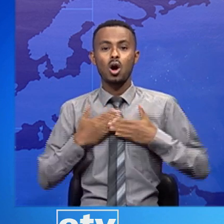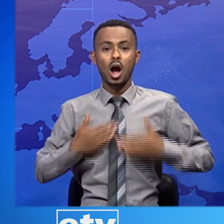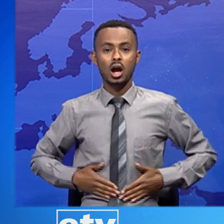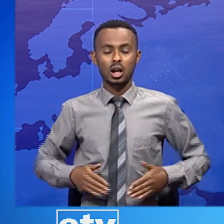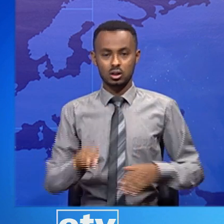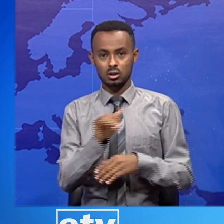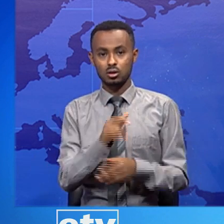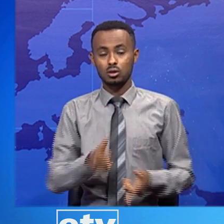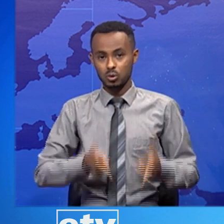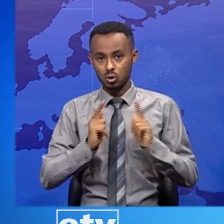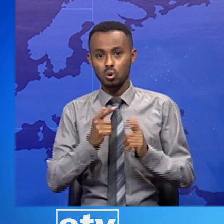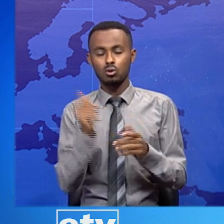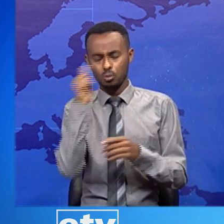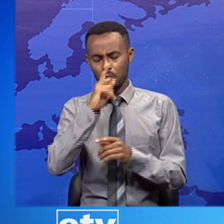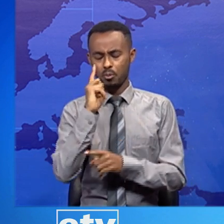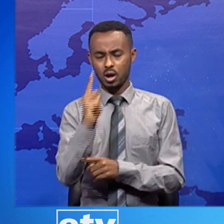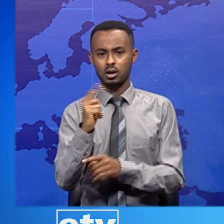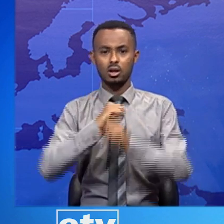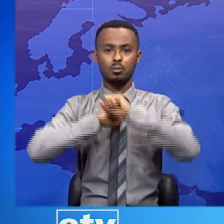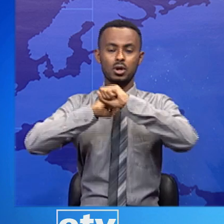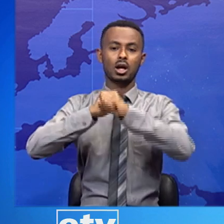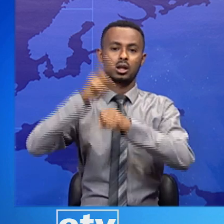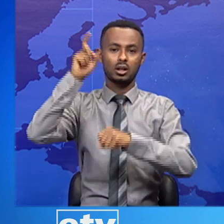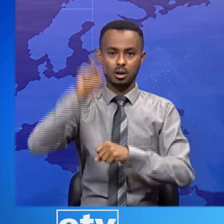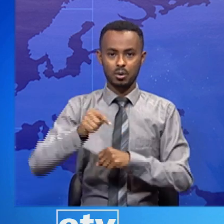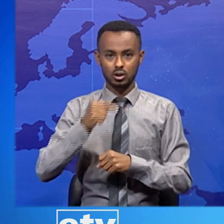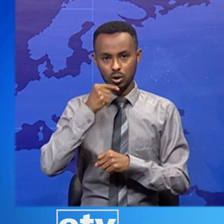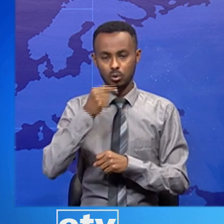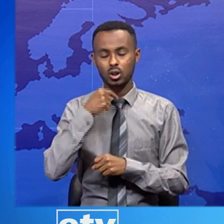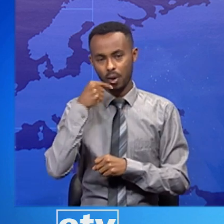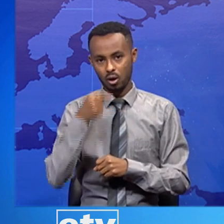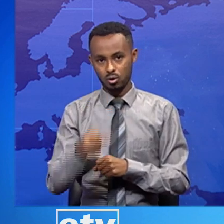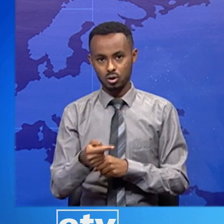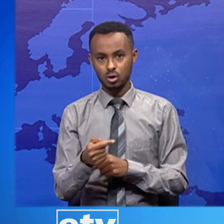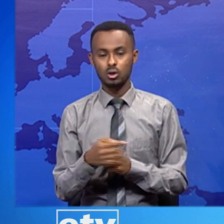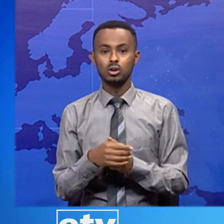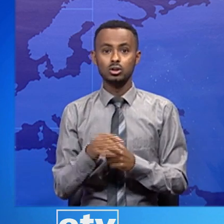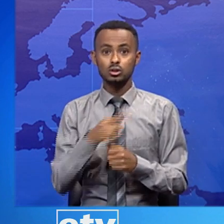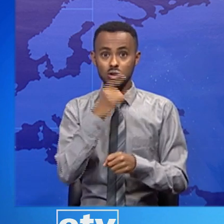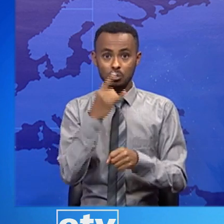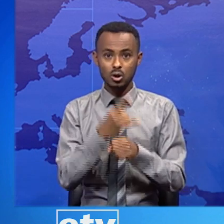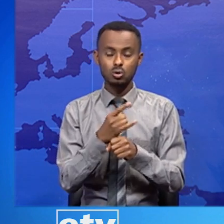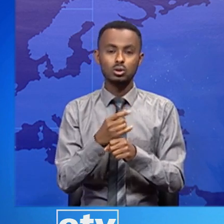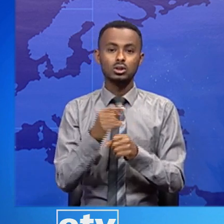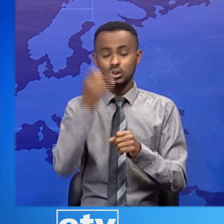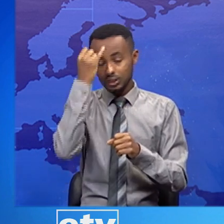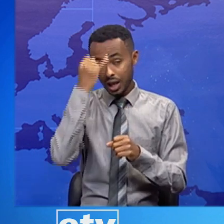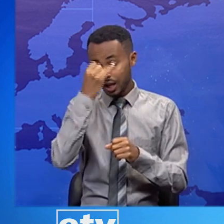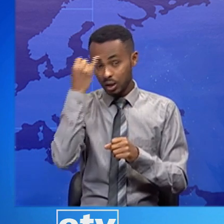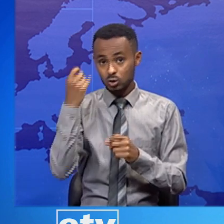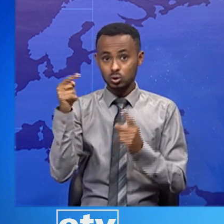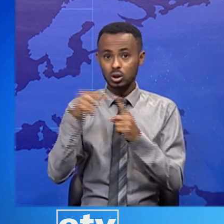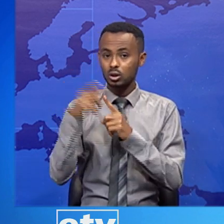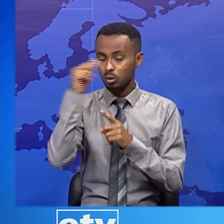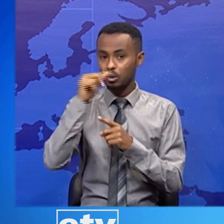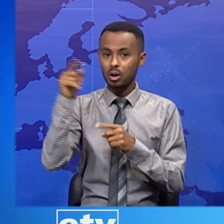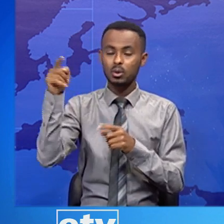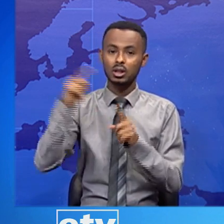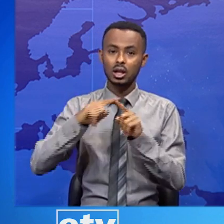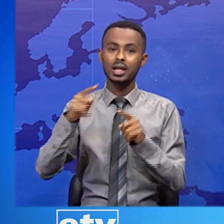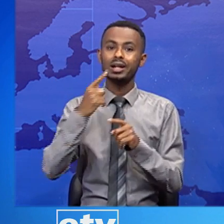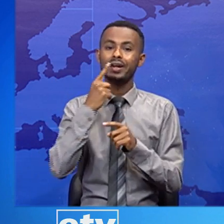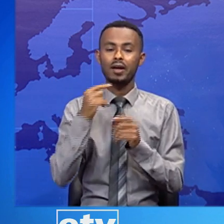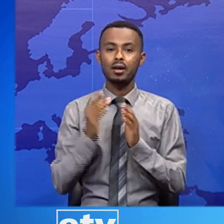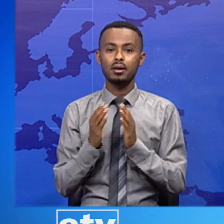የሚሰሩ አካላት ቢሆን ኢትዮጵያውያን በአንድነት መመከት ይገባቸዋልም ነው የተባለው። በዘመኑ ጣሊያኖች ወደ ኢትዮጵያ በተለይ